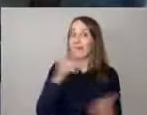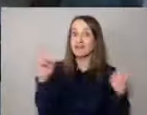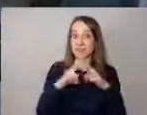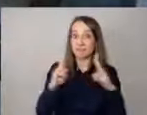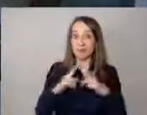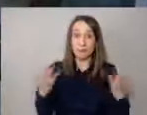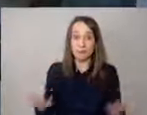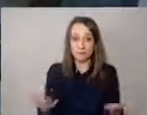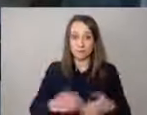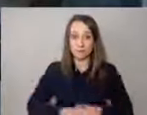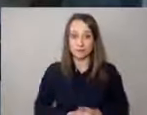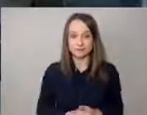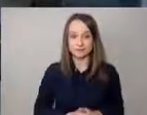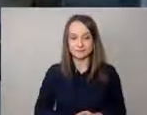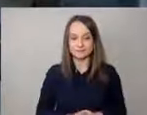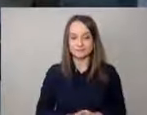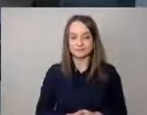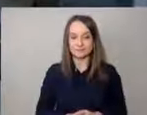Rafał!